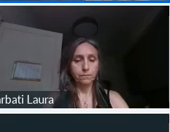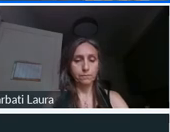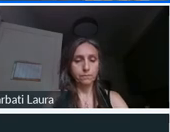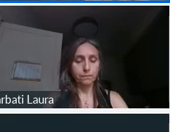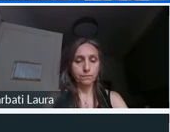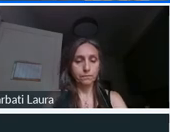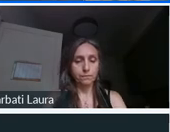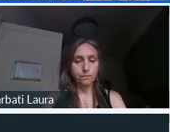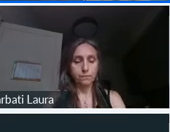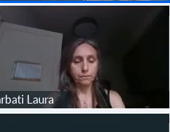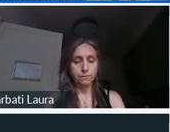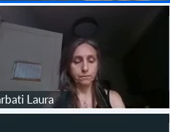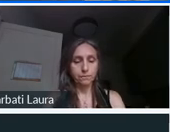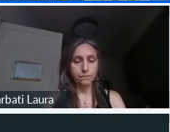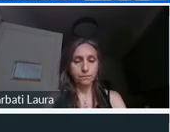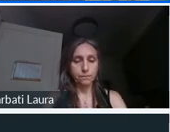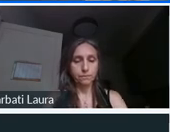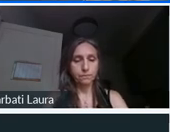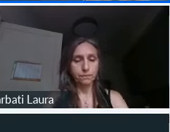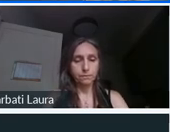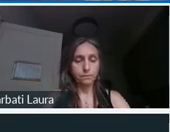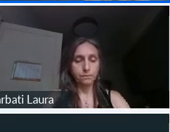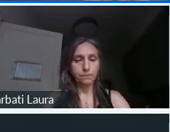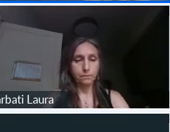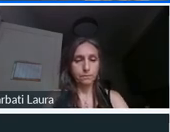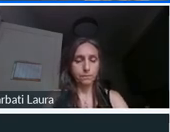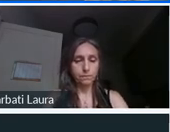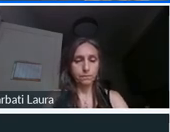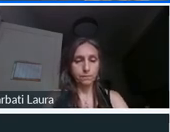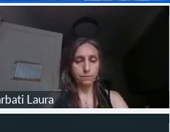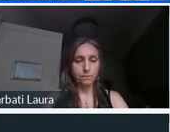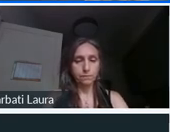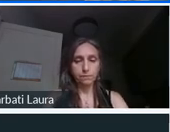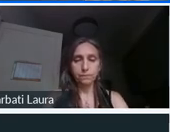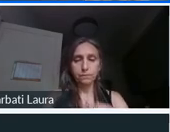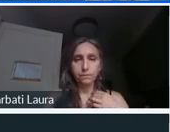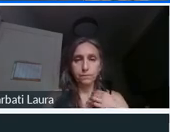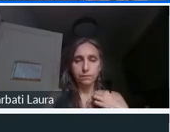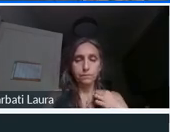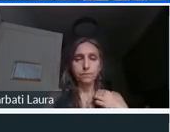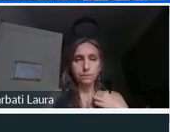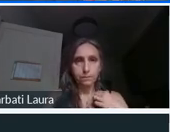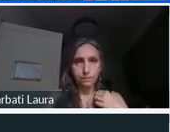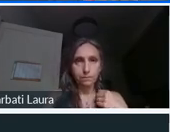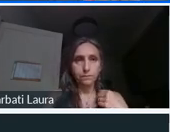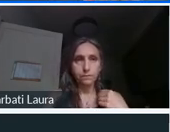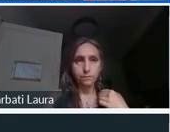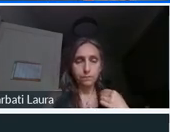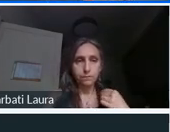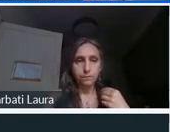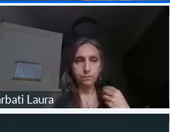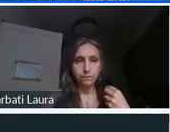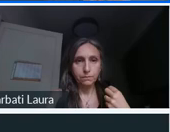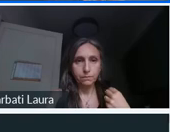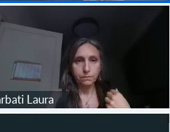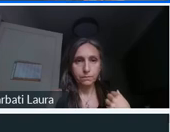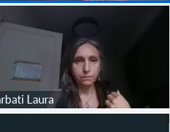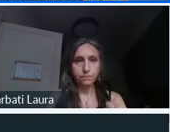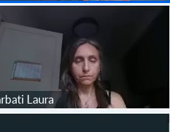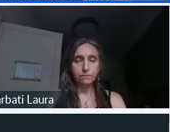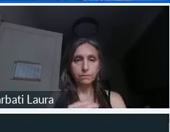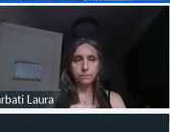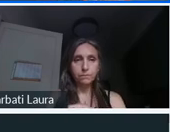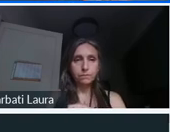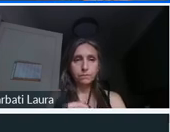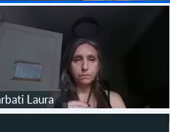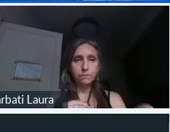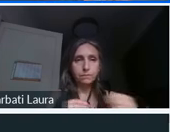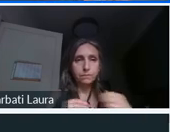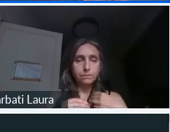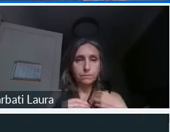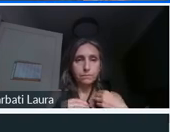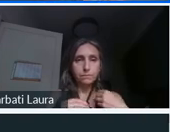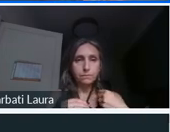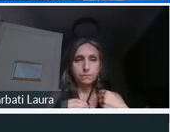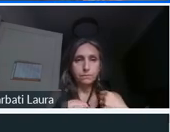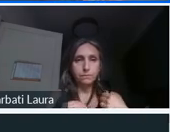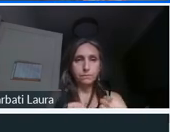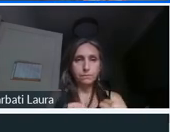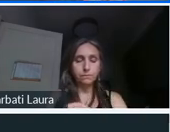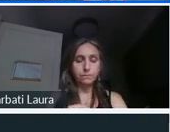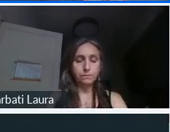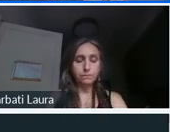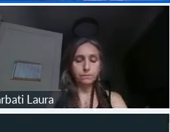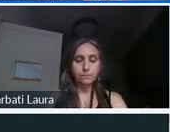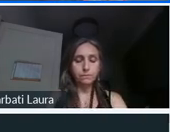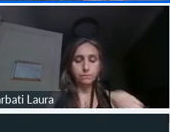la licenza, e quindi per noi era, come ha detto prima Laura, open by default, e quindi per noi era un CC BY. I dati dell'Istat